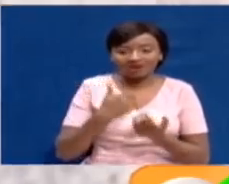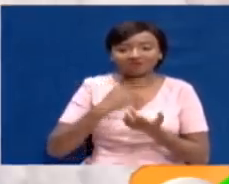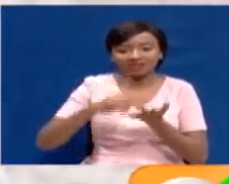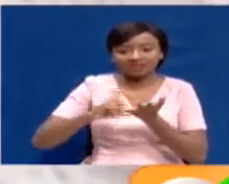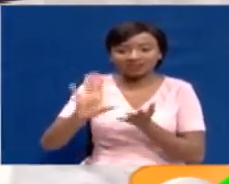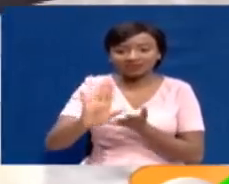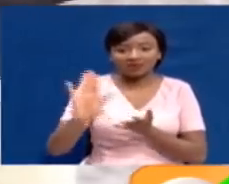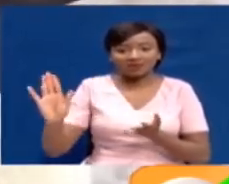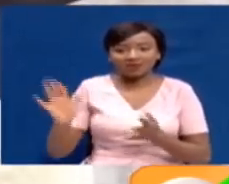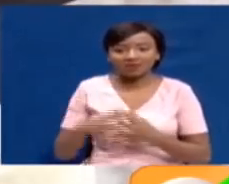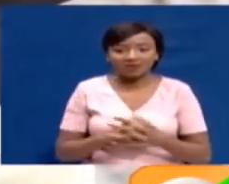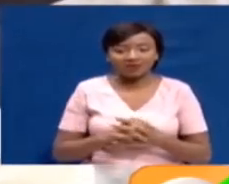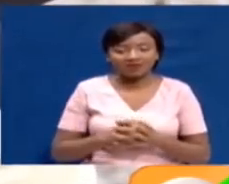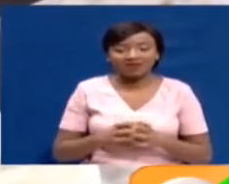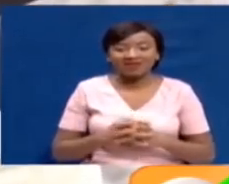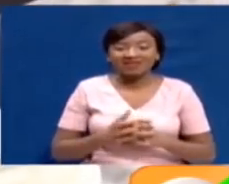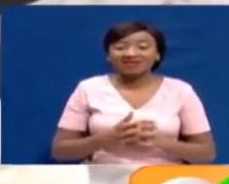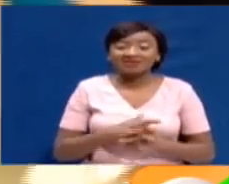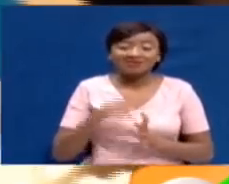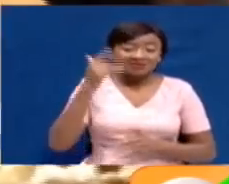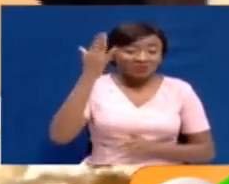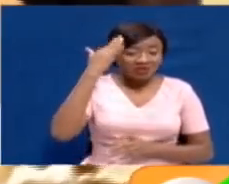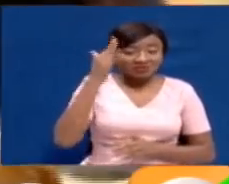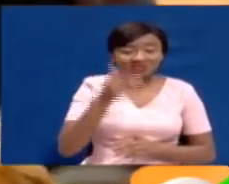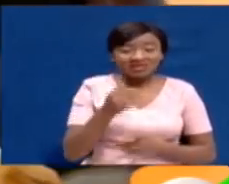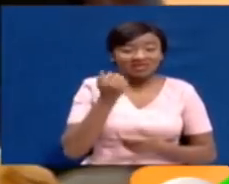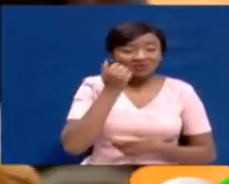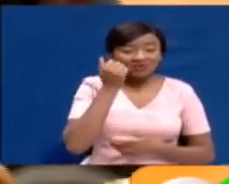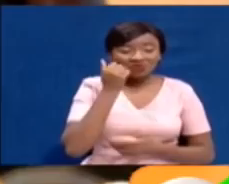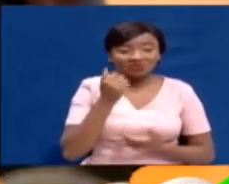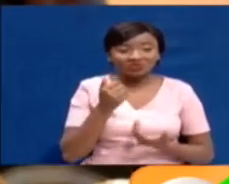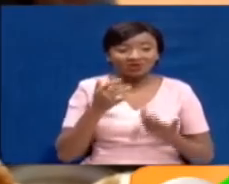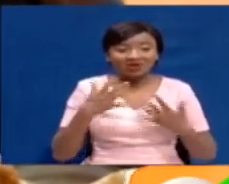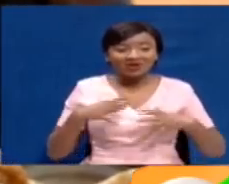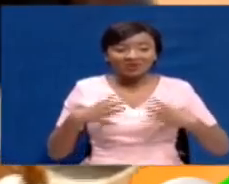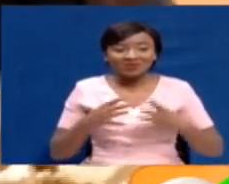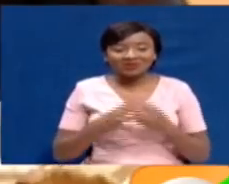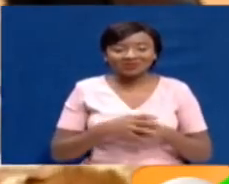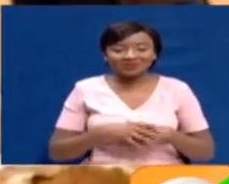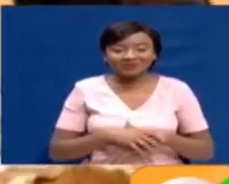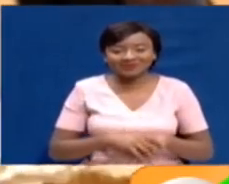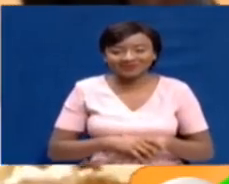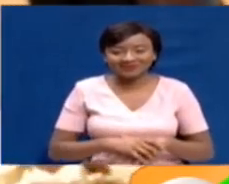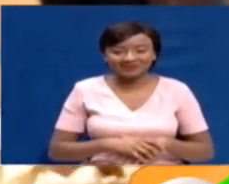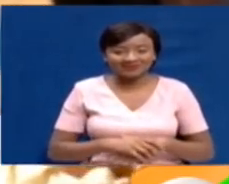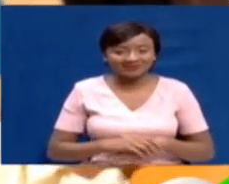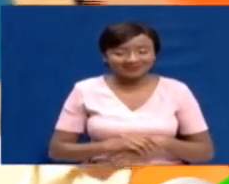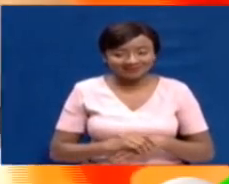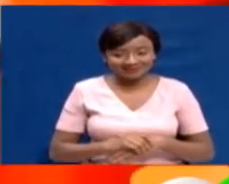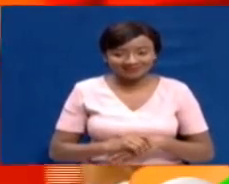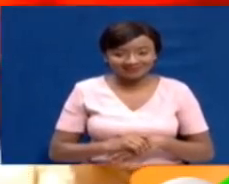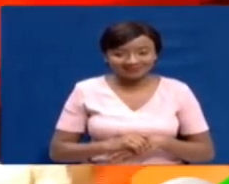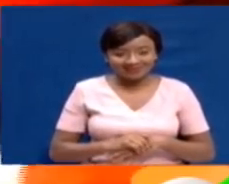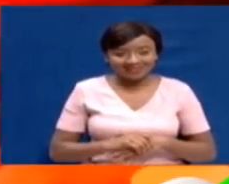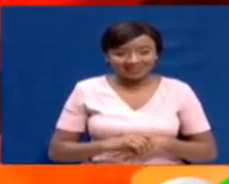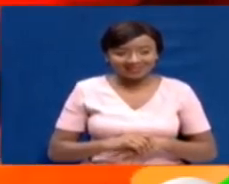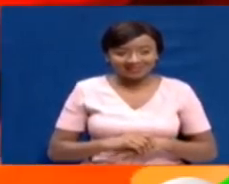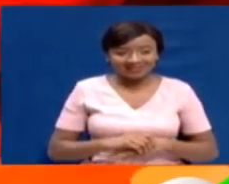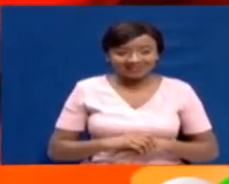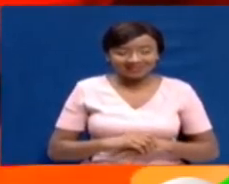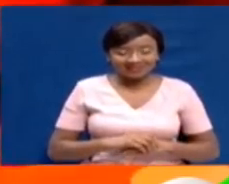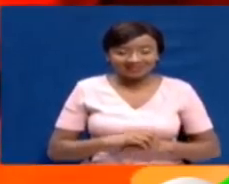zao. Najua already sasa hii ugonjwa watu wameanza kuelewa kukaa. Na pia hizi vitu vile tumepanga, mtu anakuja tu pengine